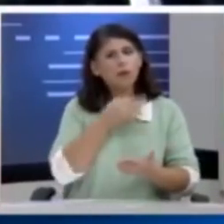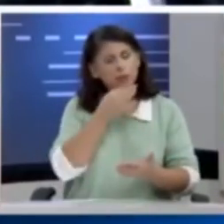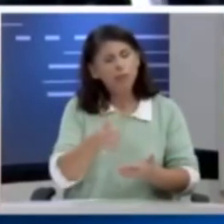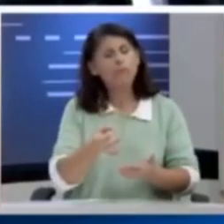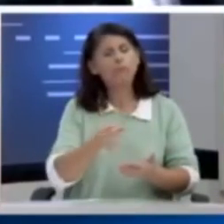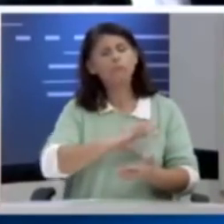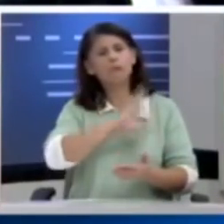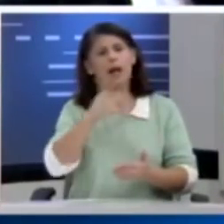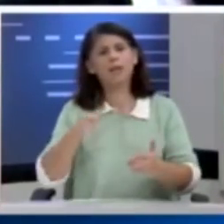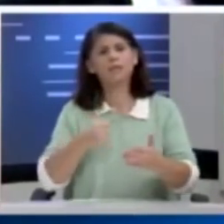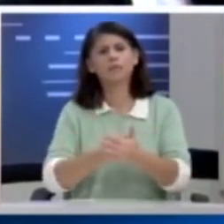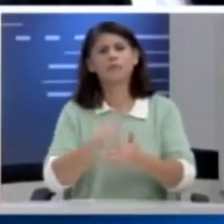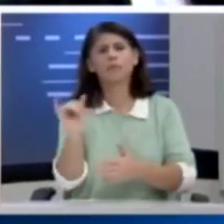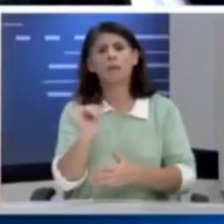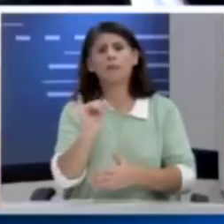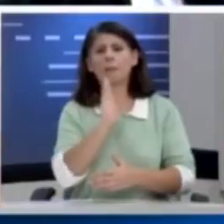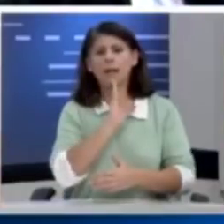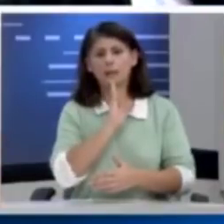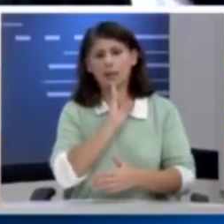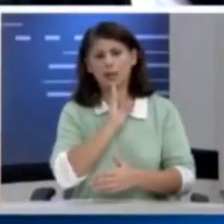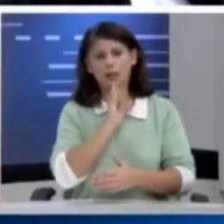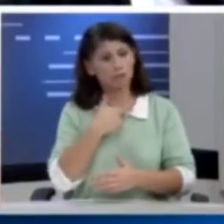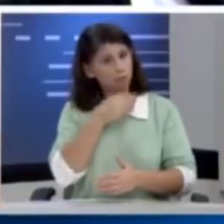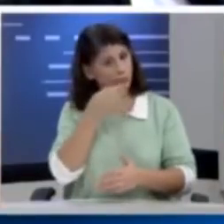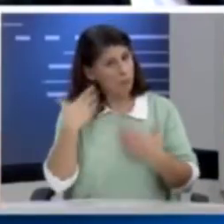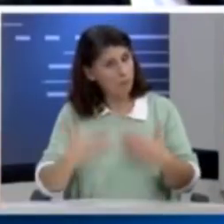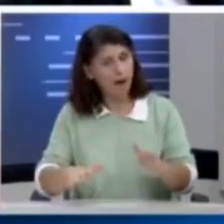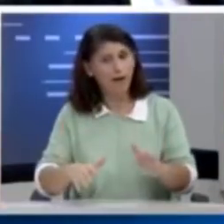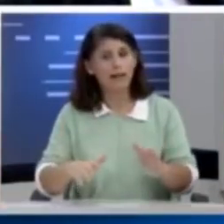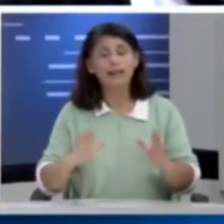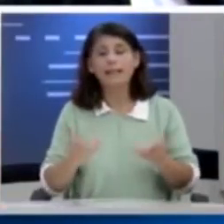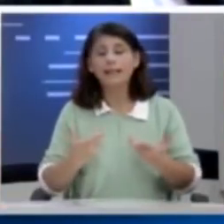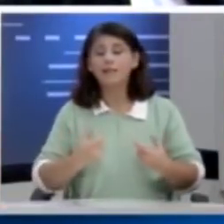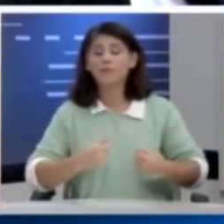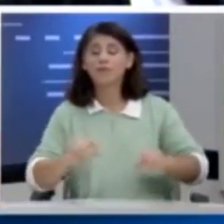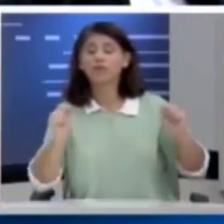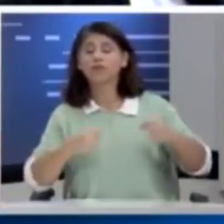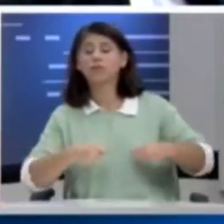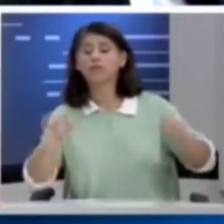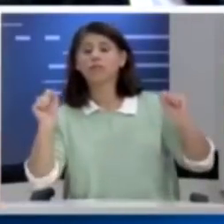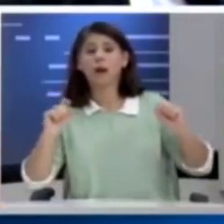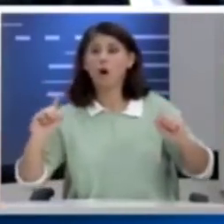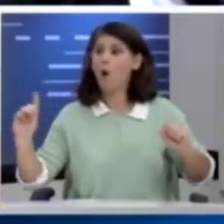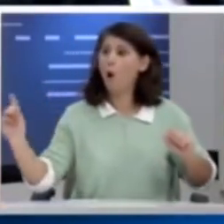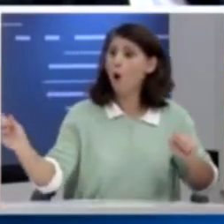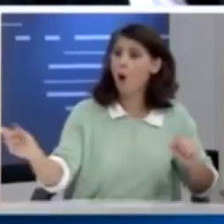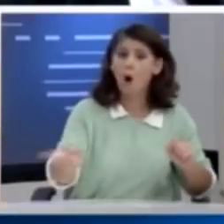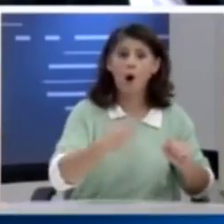μεσημέρι, από ό,τι γνωρίζετε στην διάσκεψη των Προέδρων. Γιατί αρνείστε, αφού όλοι απαιτούν